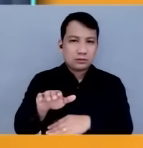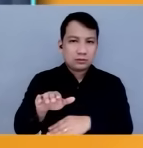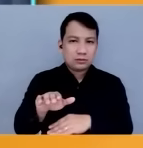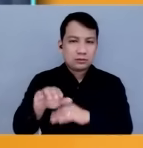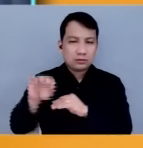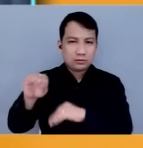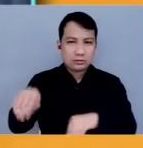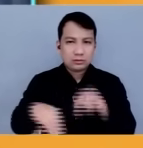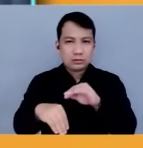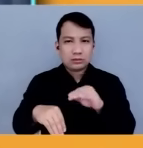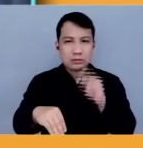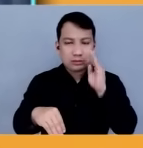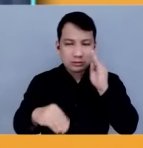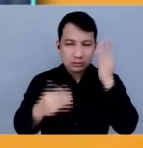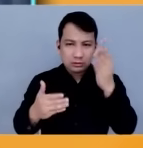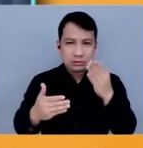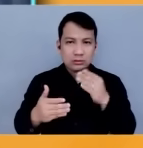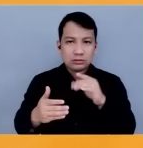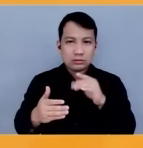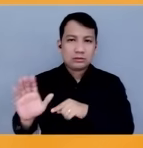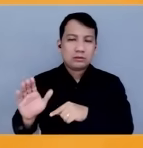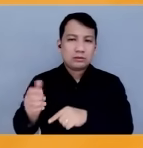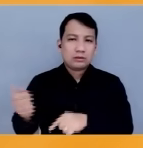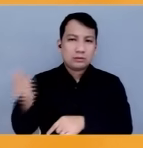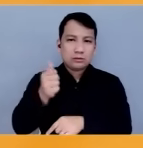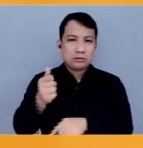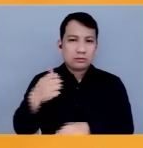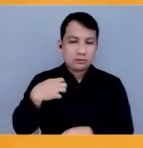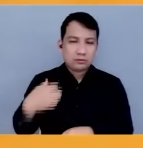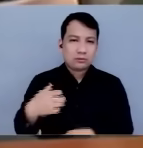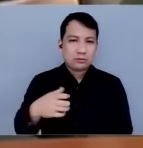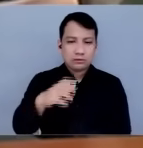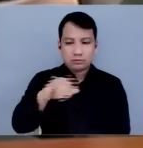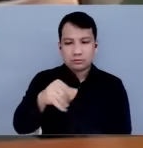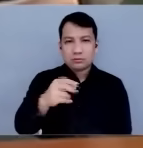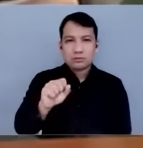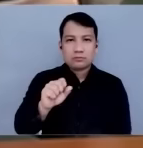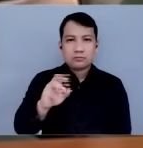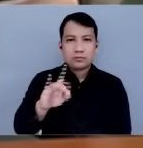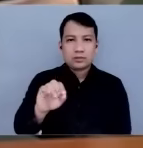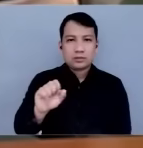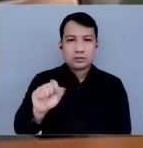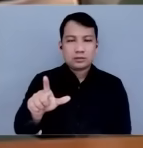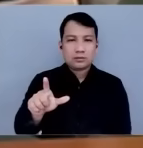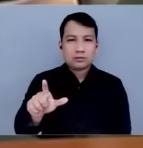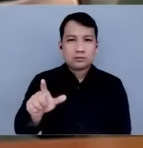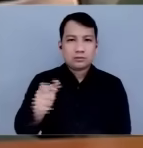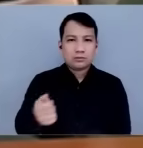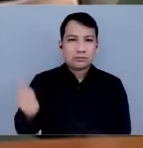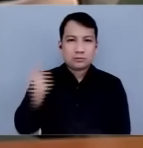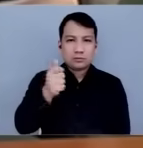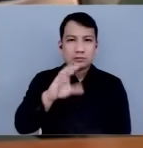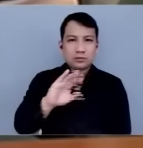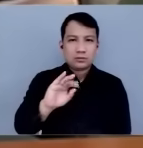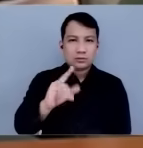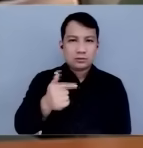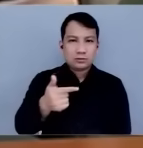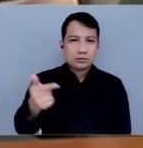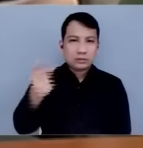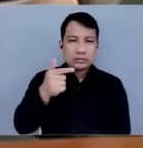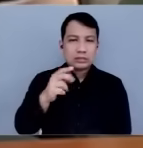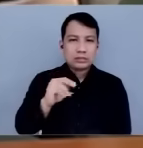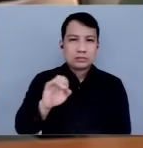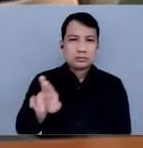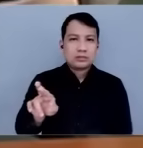Butil at itinalaga bilang hepe si Police Colonel Hansel Marantan. Naging hepe ng Criminal Investigation and Detection Group ng NCR si Marantan